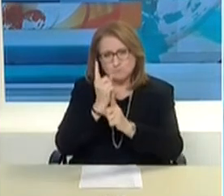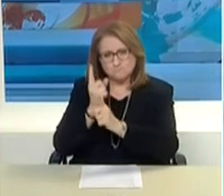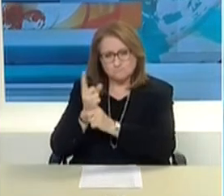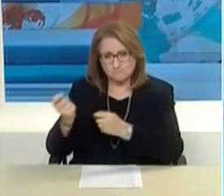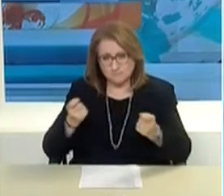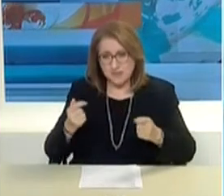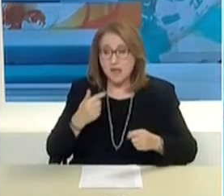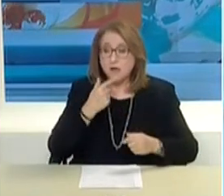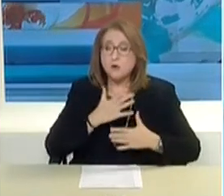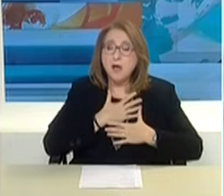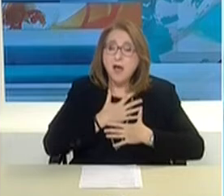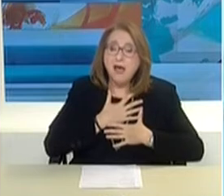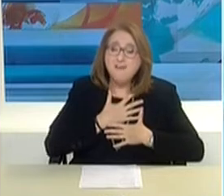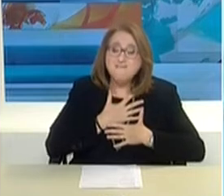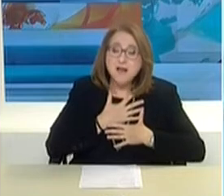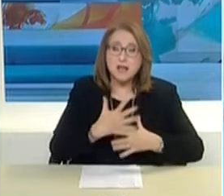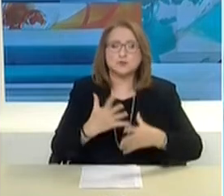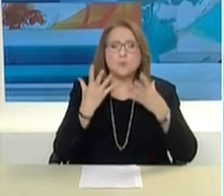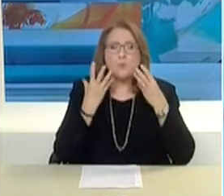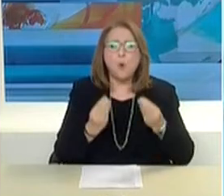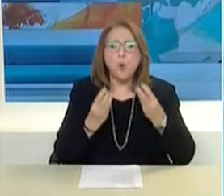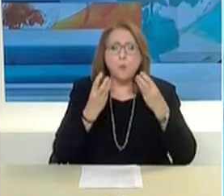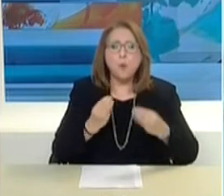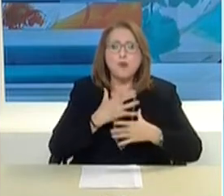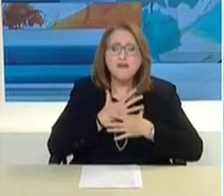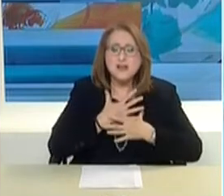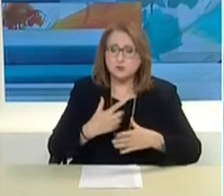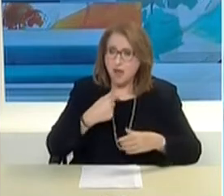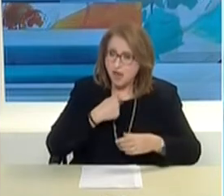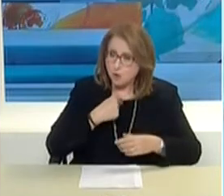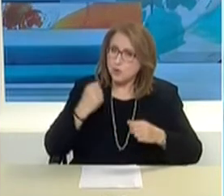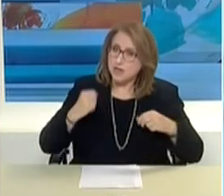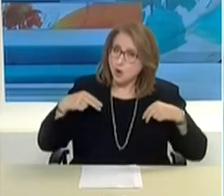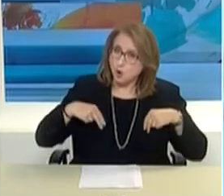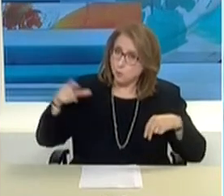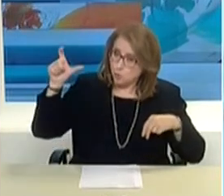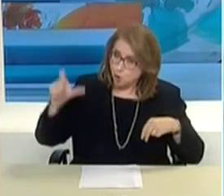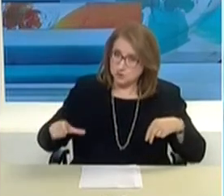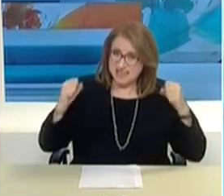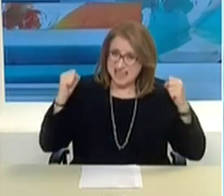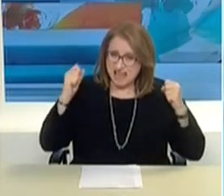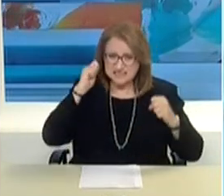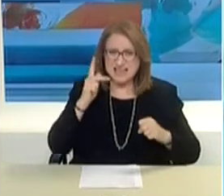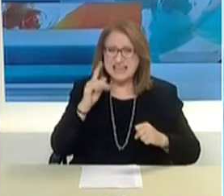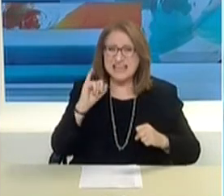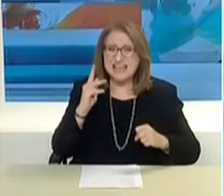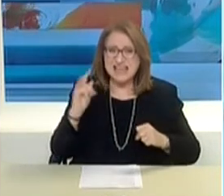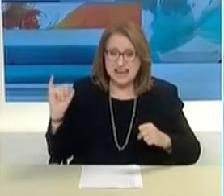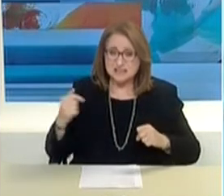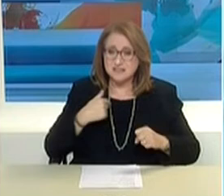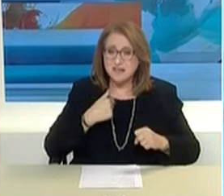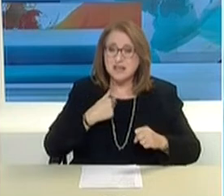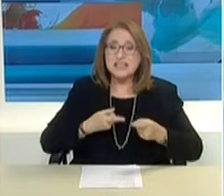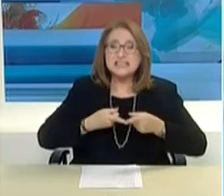Θέλω να ευχαριστήσω από καρδιάς, τόσο εγώ και αλλά και εκ μέρους του Υπουργού μας, Βασίλη Κικίλια, τους συναδέλφους από